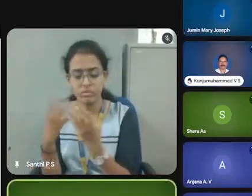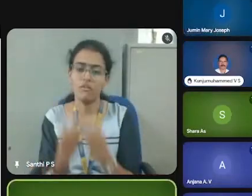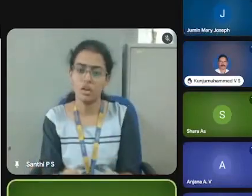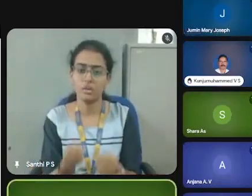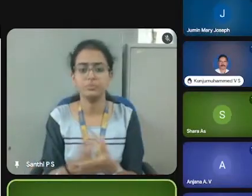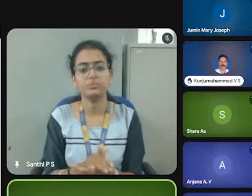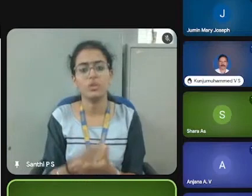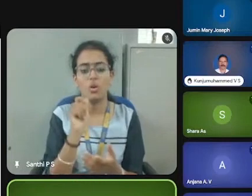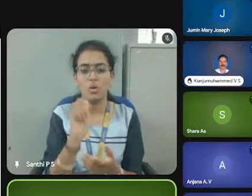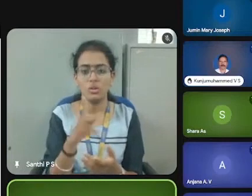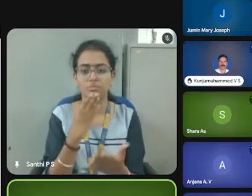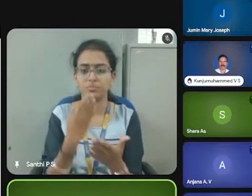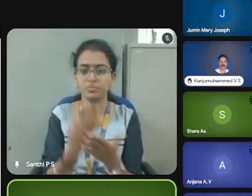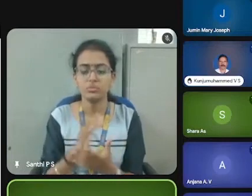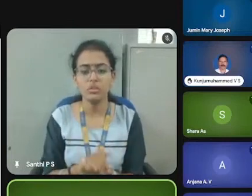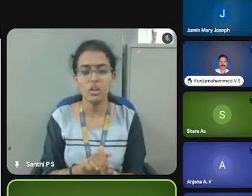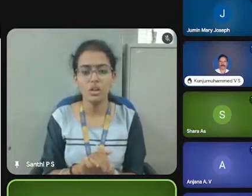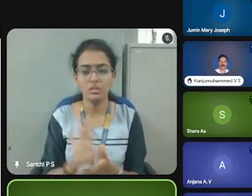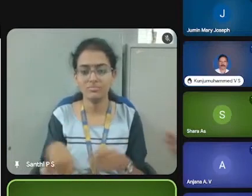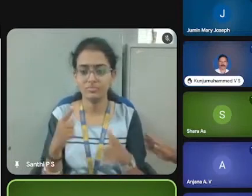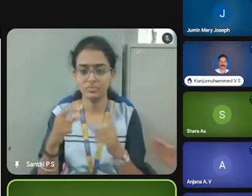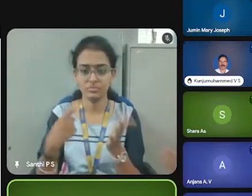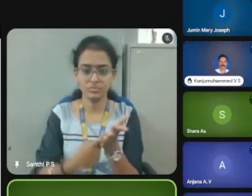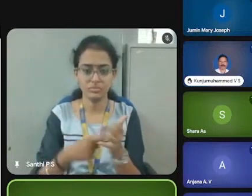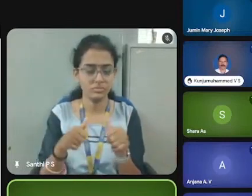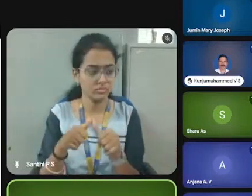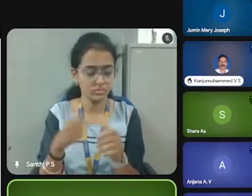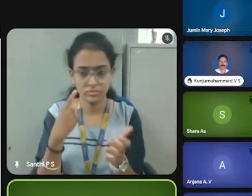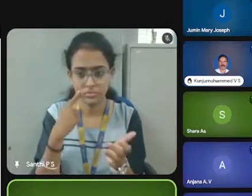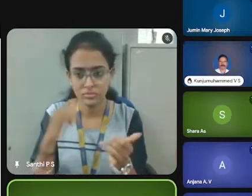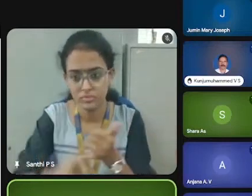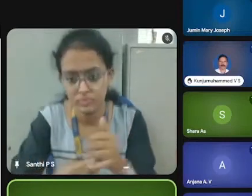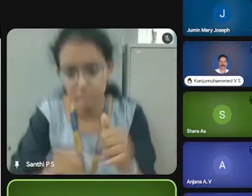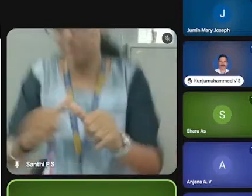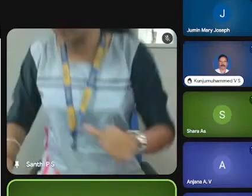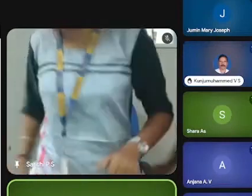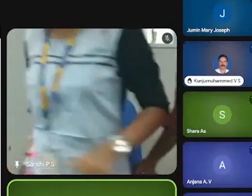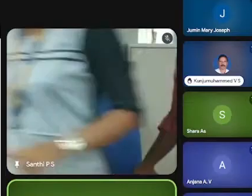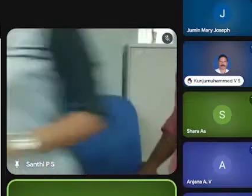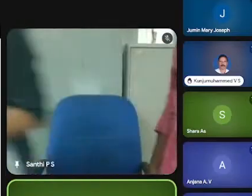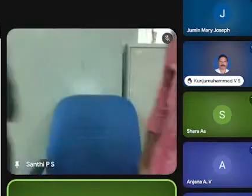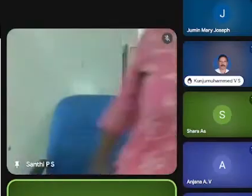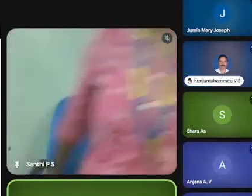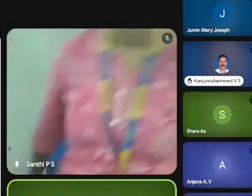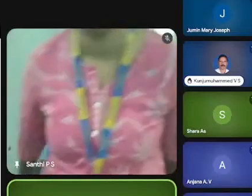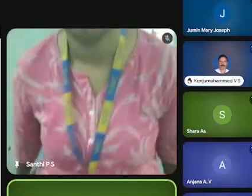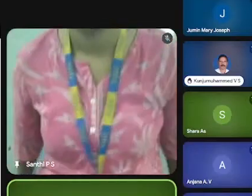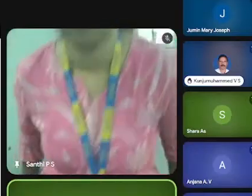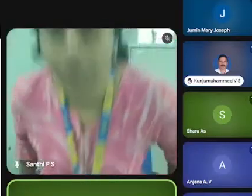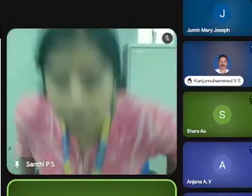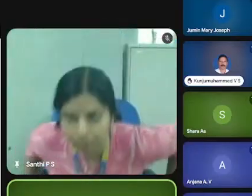ഓക്കെ മാം. അടുത്തൊരു ചോദ്യം റൈസ മാമിനോടാണ്. 5ൽ പഠിക്കുന്ന കുട്ടിയുടെ ഹാൻഡ് റൈറ്റിംഗ് പ്രോപ്പർ അല്ല, സെന്റൻസ് പറയുന്നത് കേട്ട്